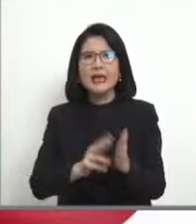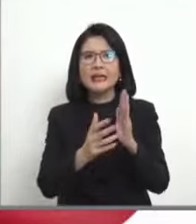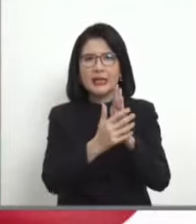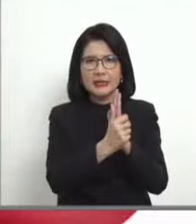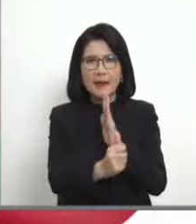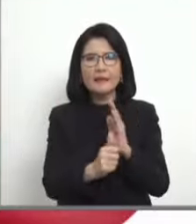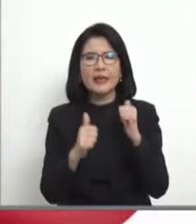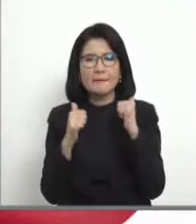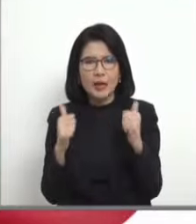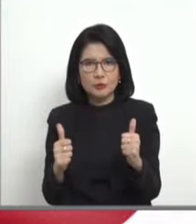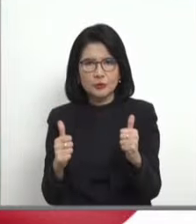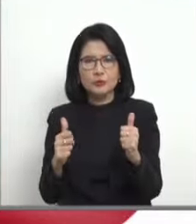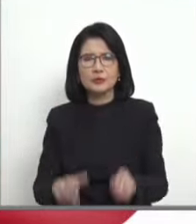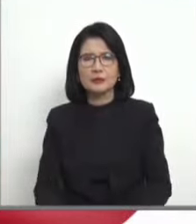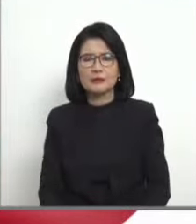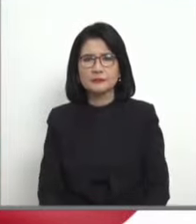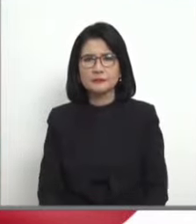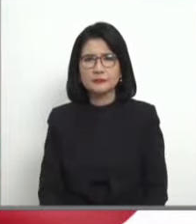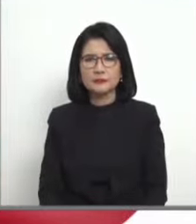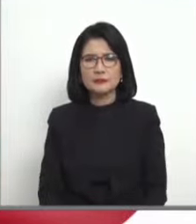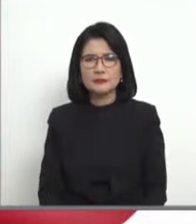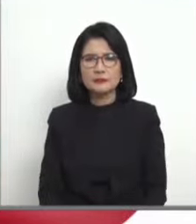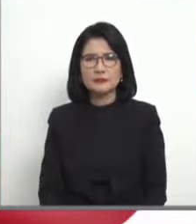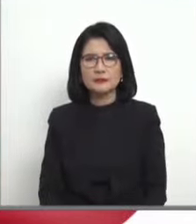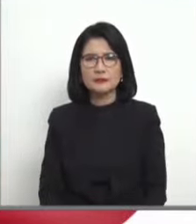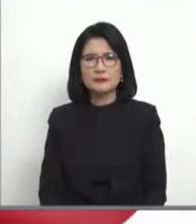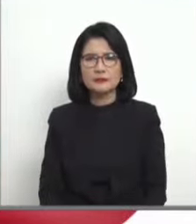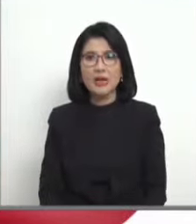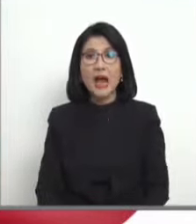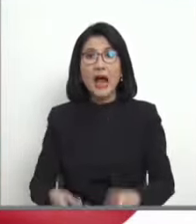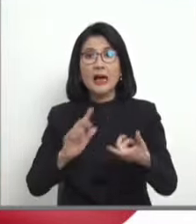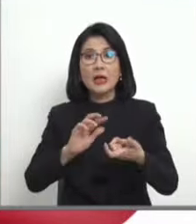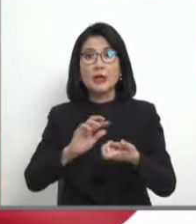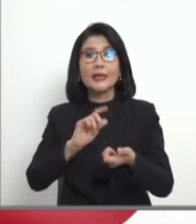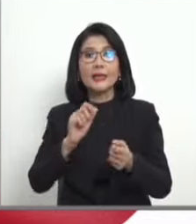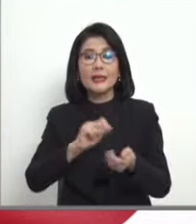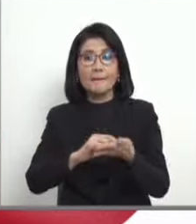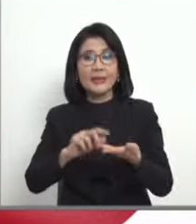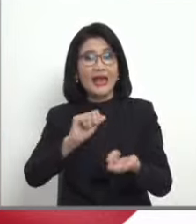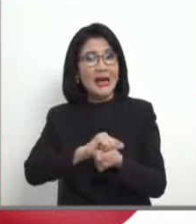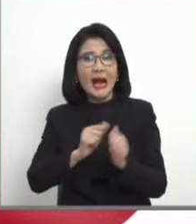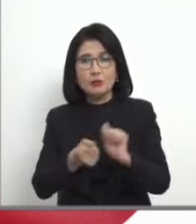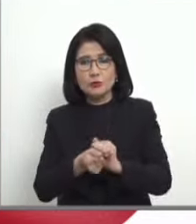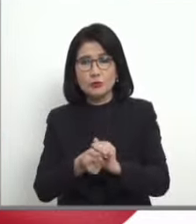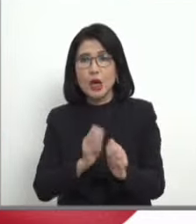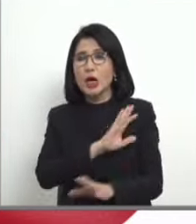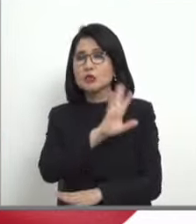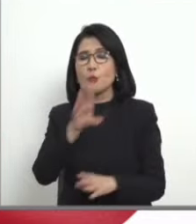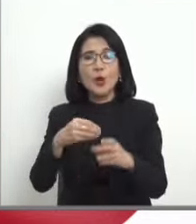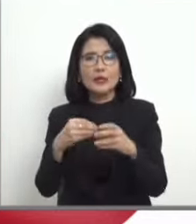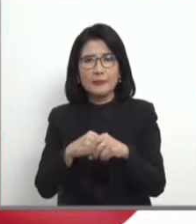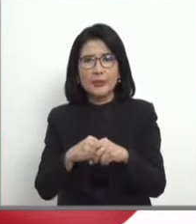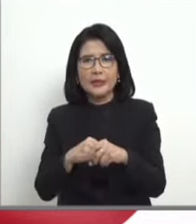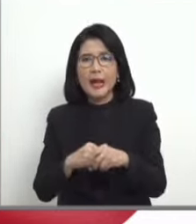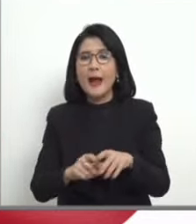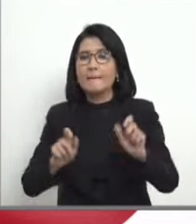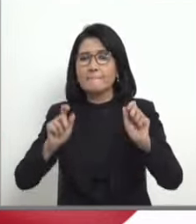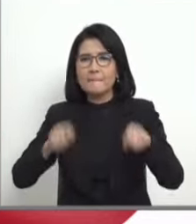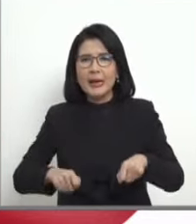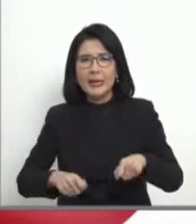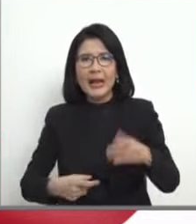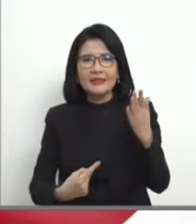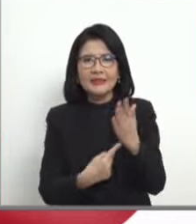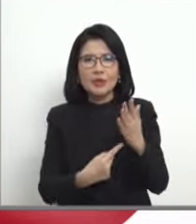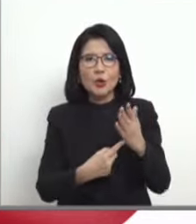baik yang berikutnya lagi tentu saja kalau sudah kasus namanya kasus semua bisa terlibat gunakan teknologi informasi